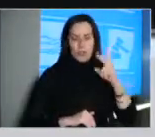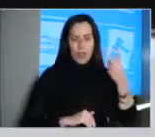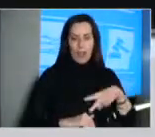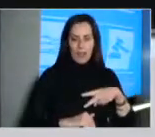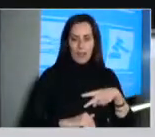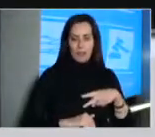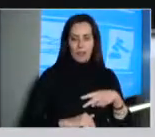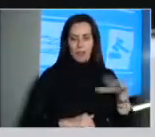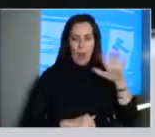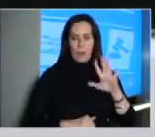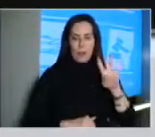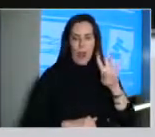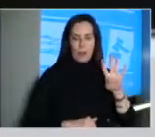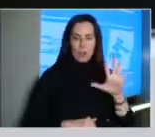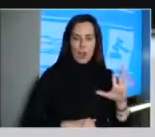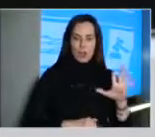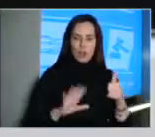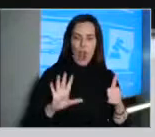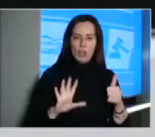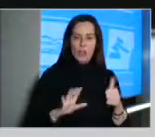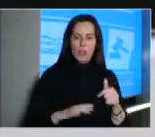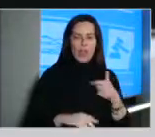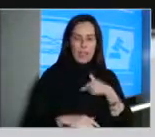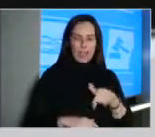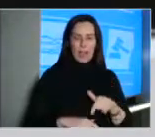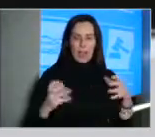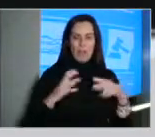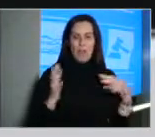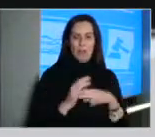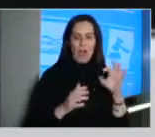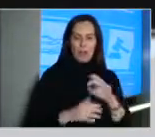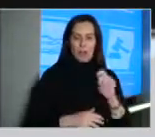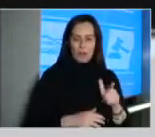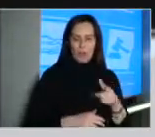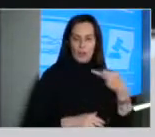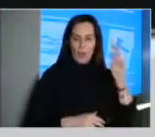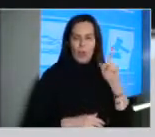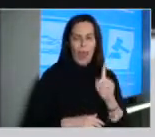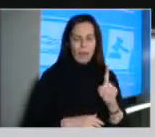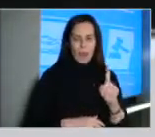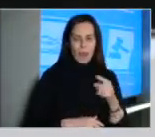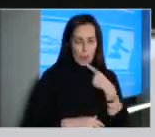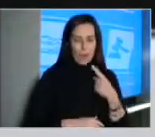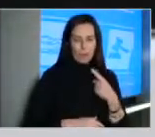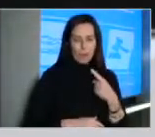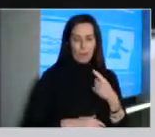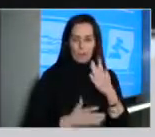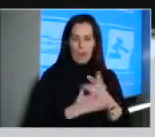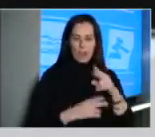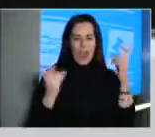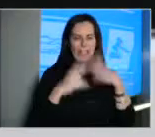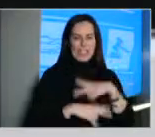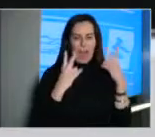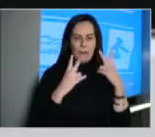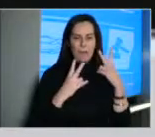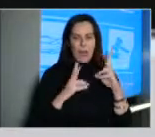הברית. באירופה היום זה 4-5-6. אצלנו חברת החשמל עדיין משלמת יותר, אבל מדברים על, כבר יש איזה הסכם